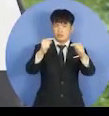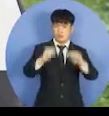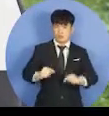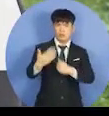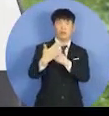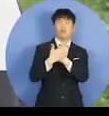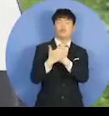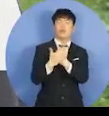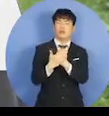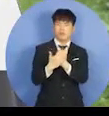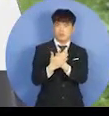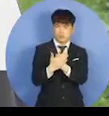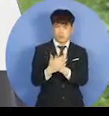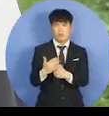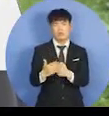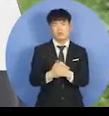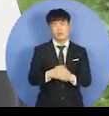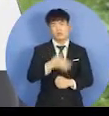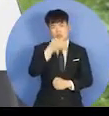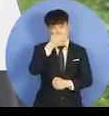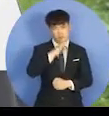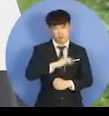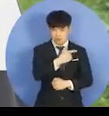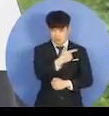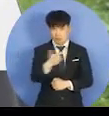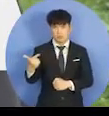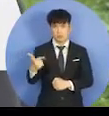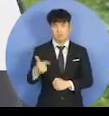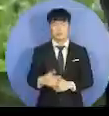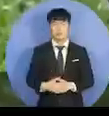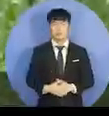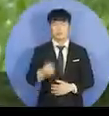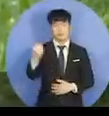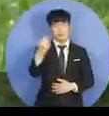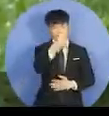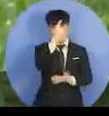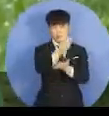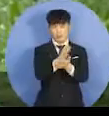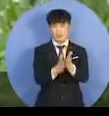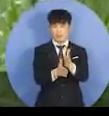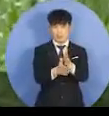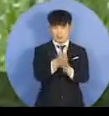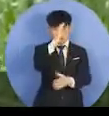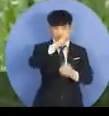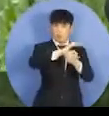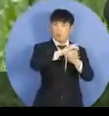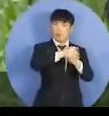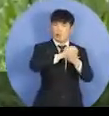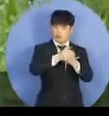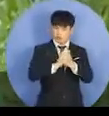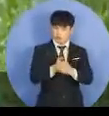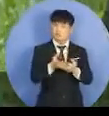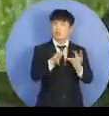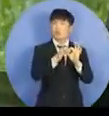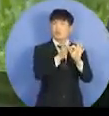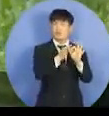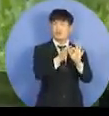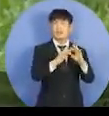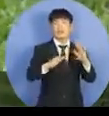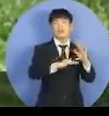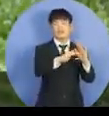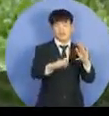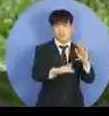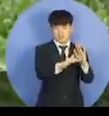해주셔갖고 수확량에 많은 도움이 될 것 같습니다. 한편 천안시는 과수농가 고령화와